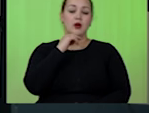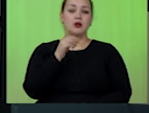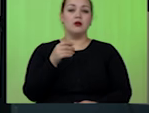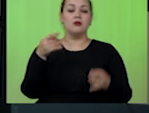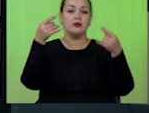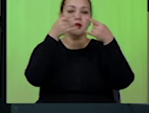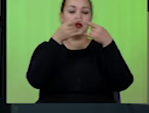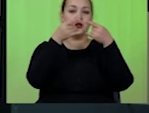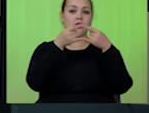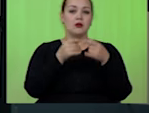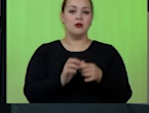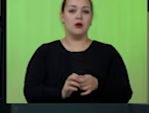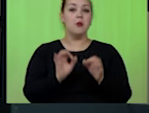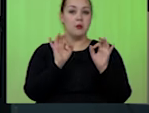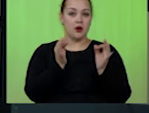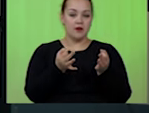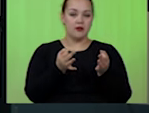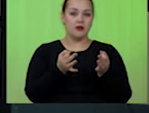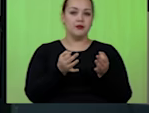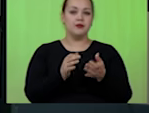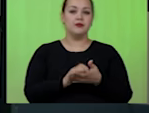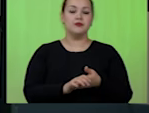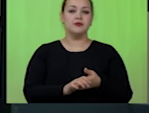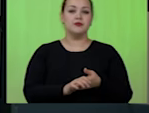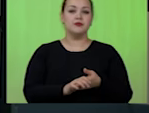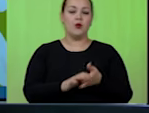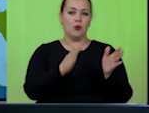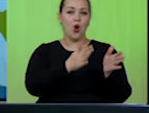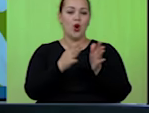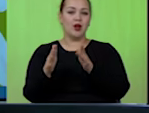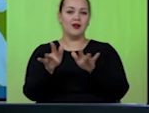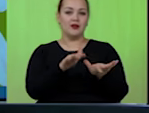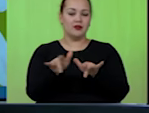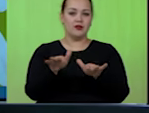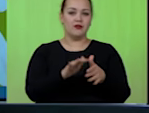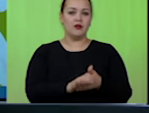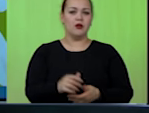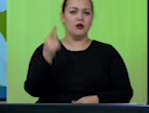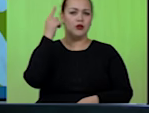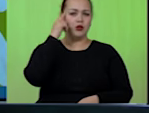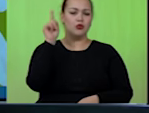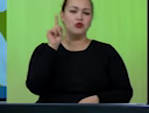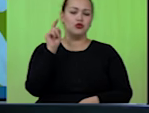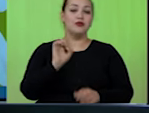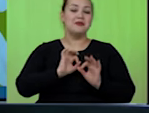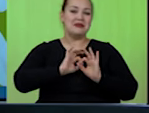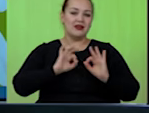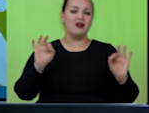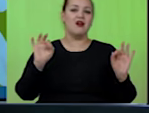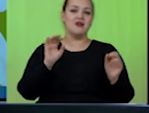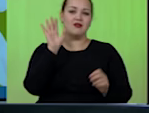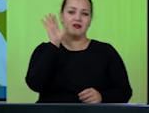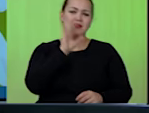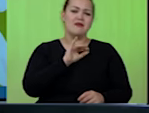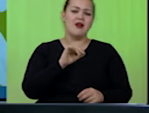экран, правильно ли вы расставили порядок действий. Я думаю, что вы прекрасно справились с